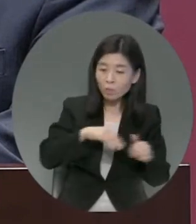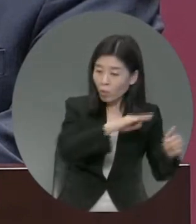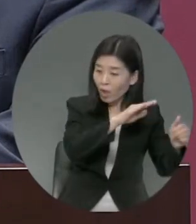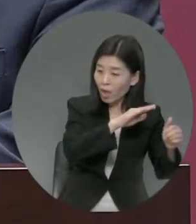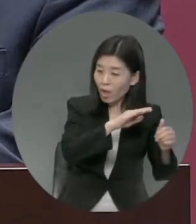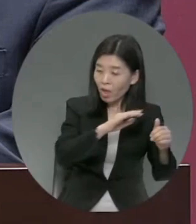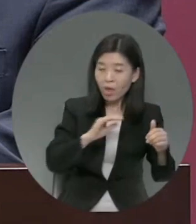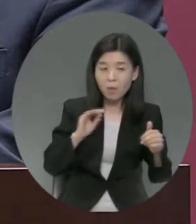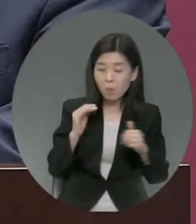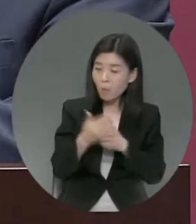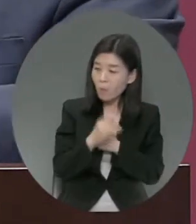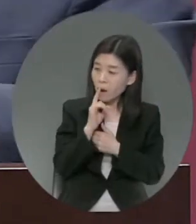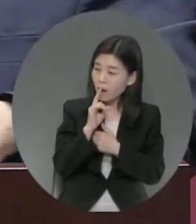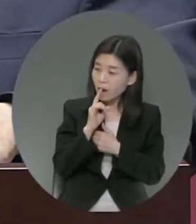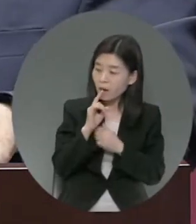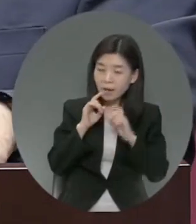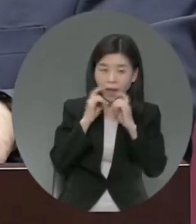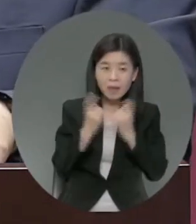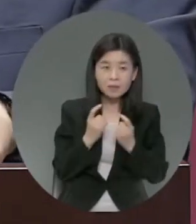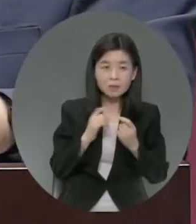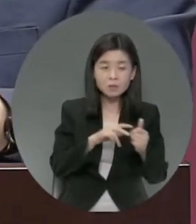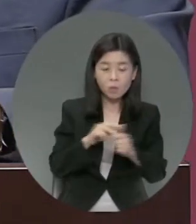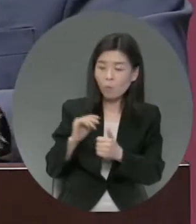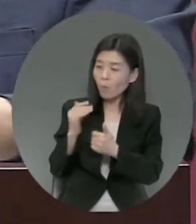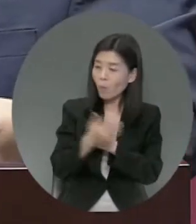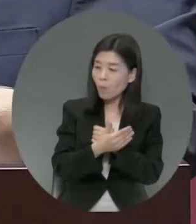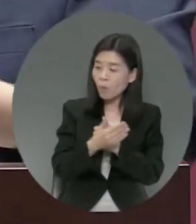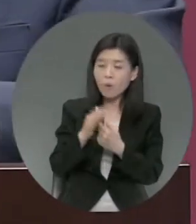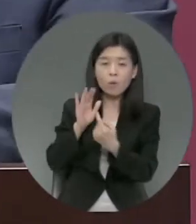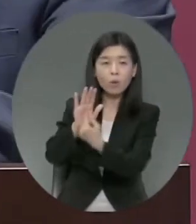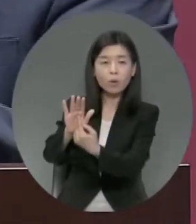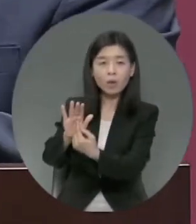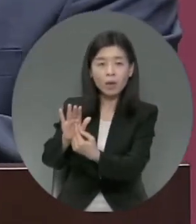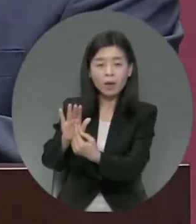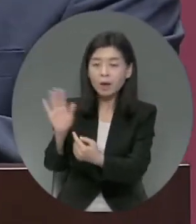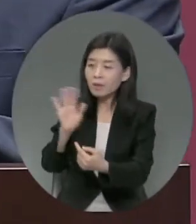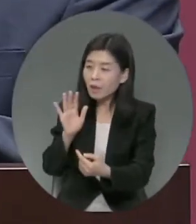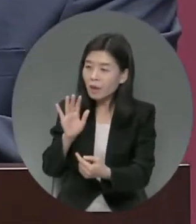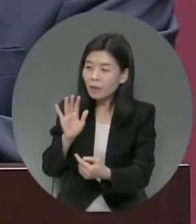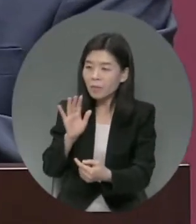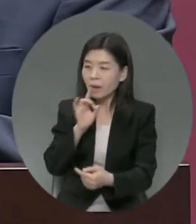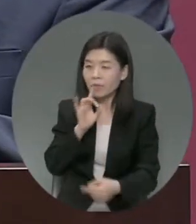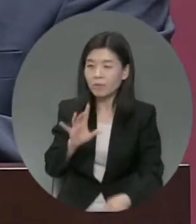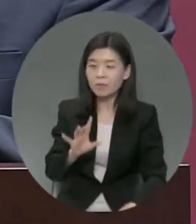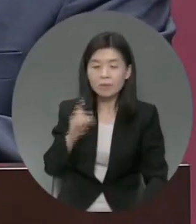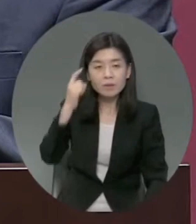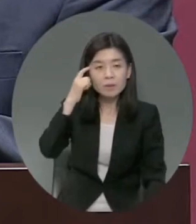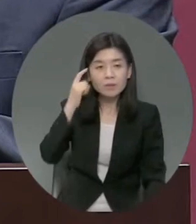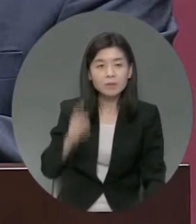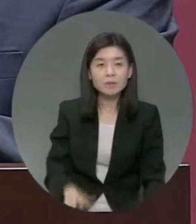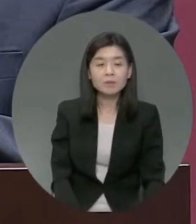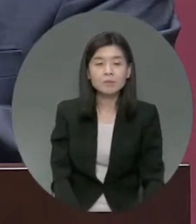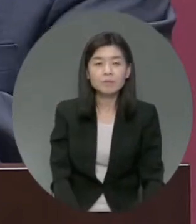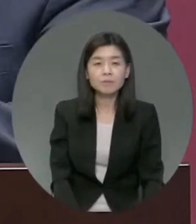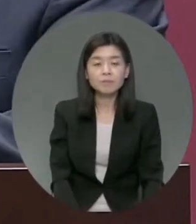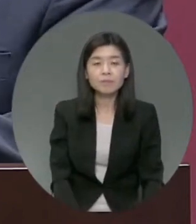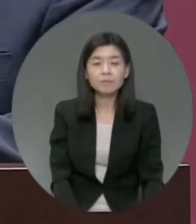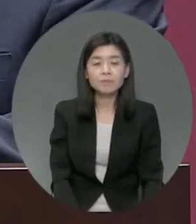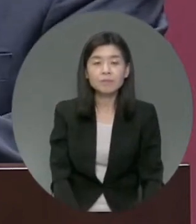가지고 그걸 공개를 안 한다? 그거는 있을 수가 없는 일이라고 생각을 합니다. 장관님, 예, 노조